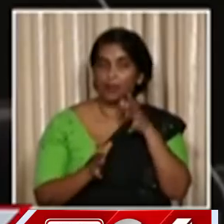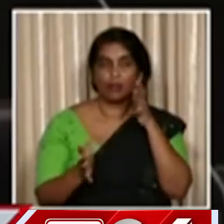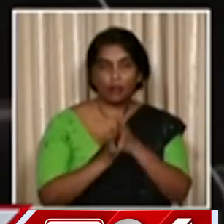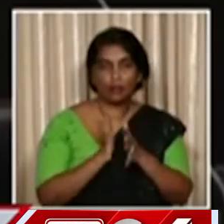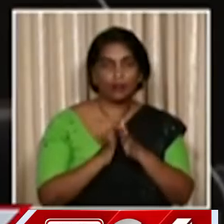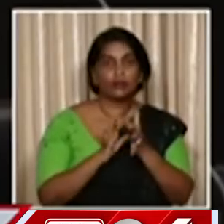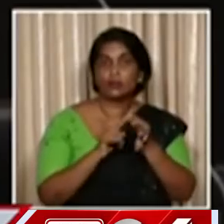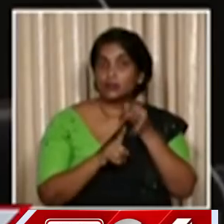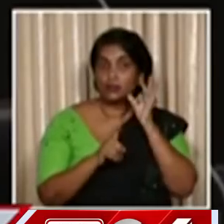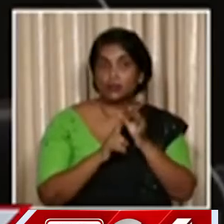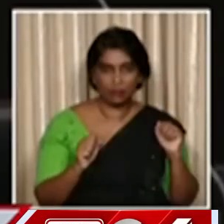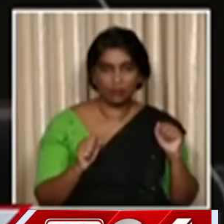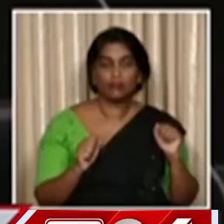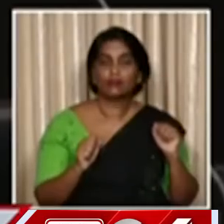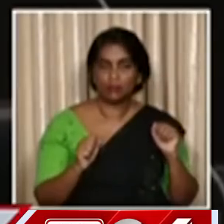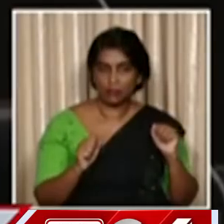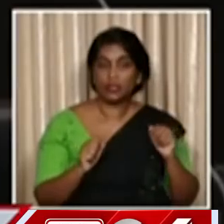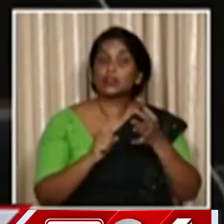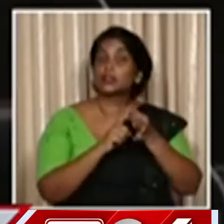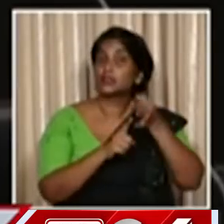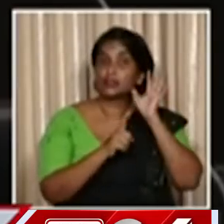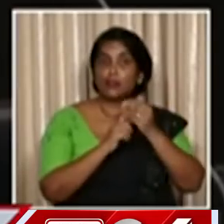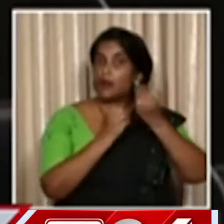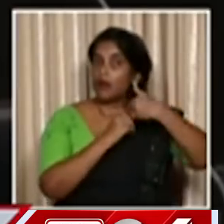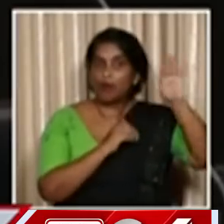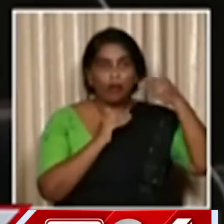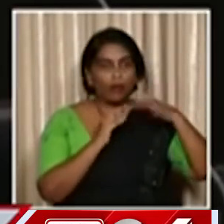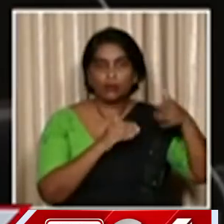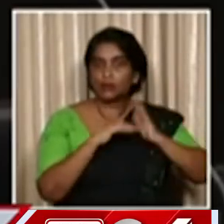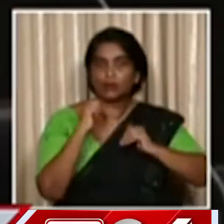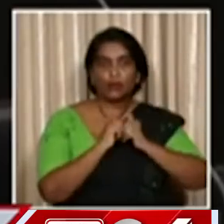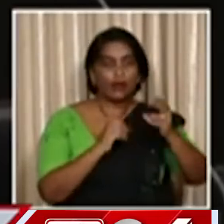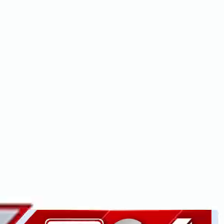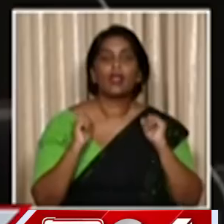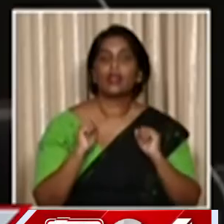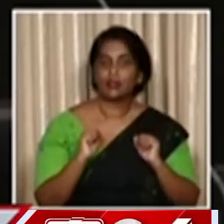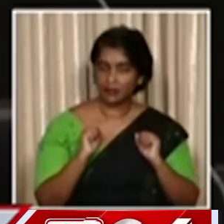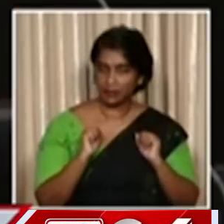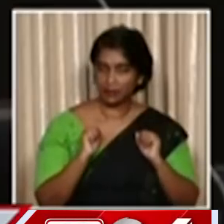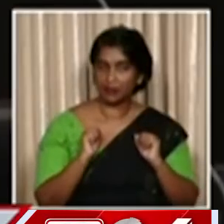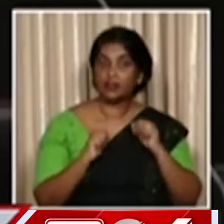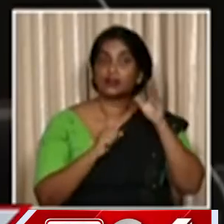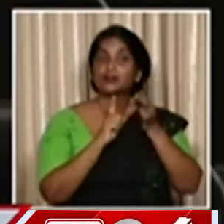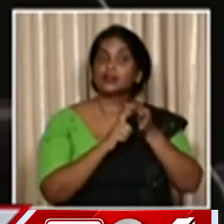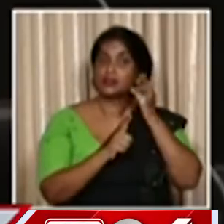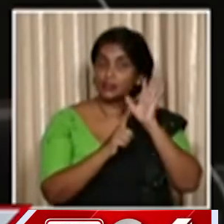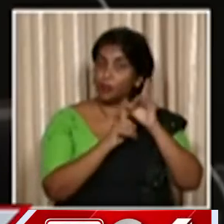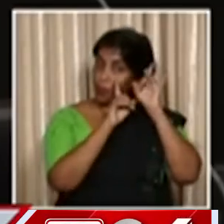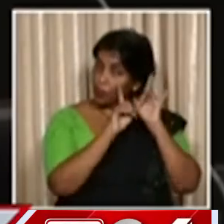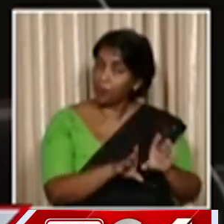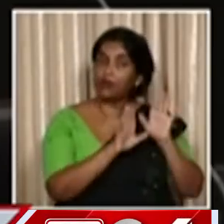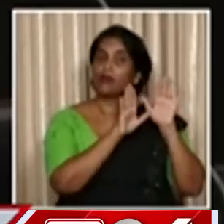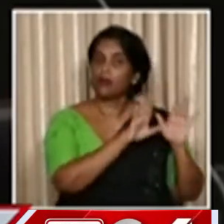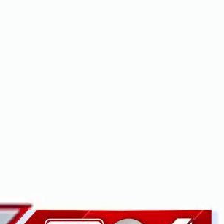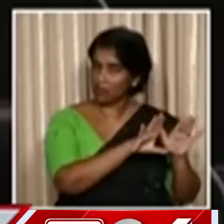තියෙන සභාපතිවරු තව කවුරුත් නැද්ද ඒ සභාපතිවරු නිර්පාහරණය ගැන ක්‍රියාමාර්ග නොගන්නේ මන්ද ඒ සභාපතිවරු එසේම සිටියේදී